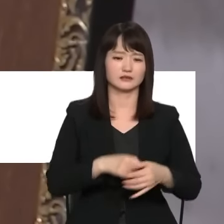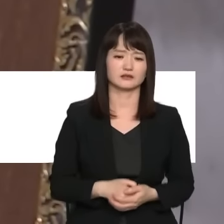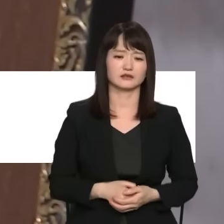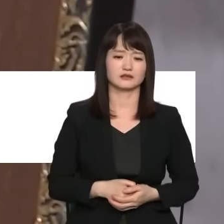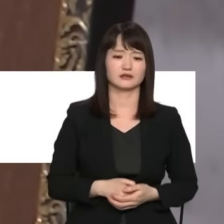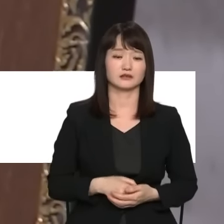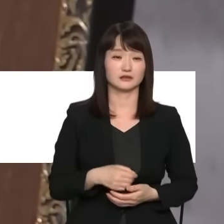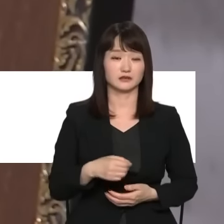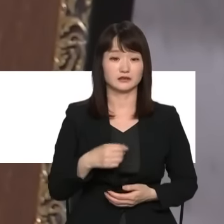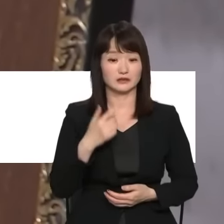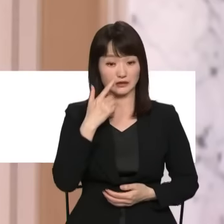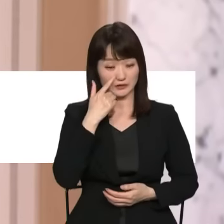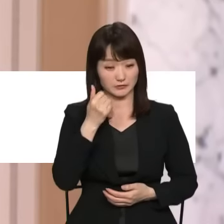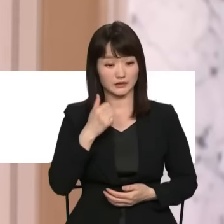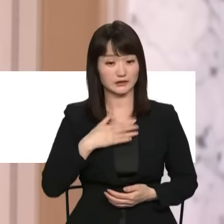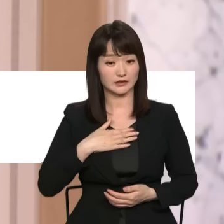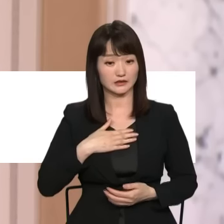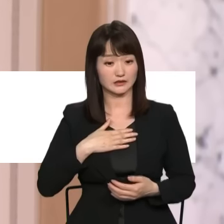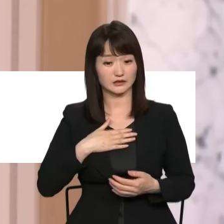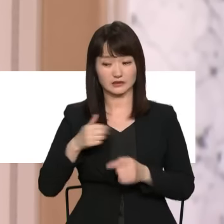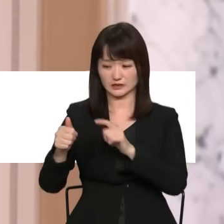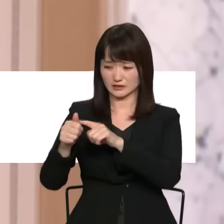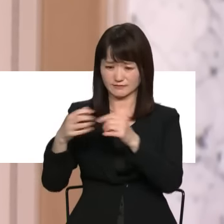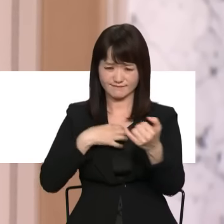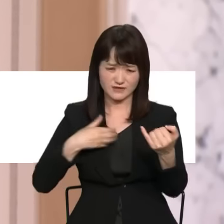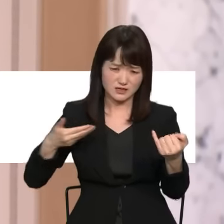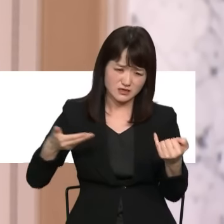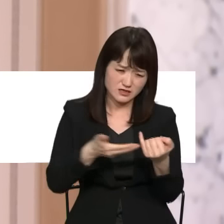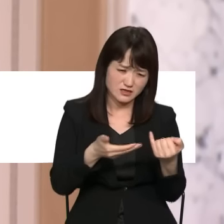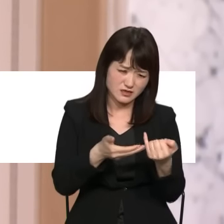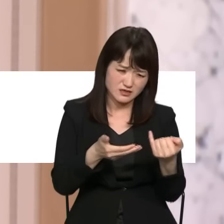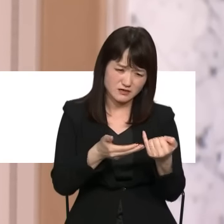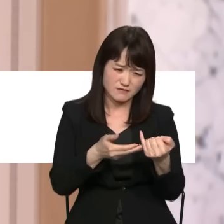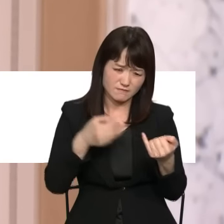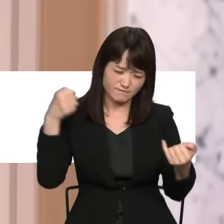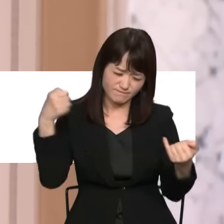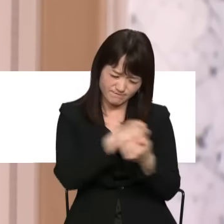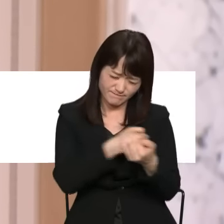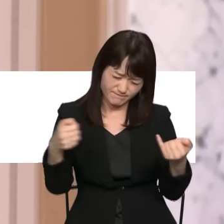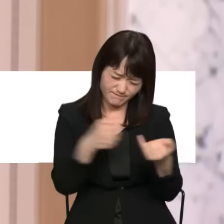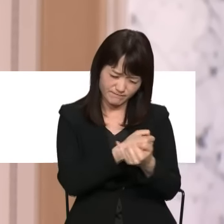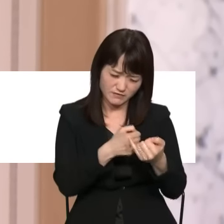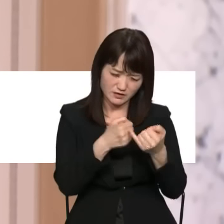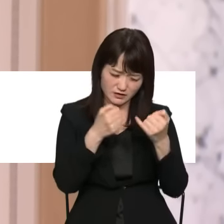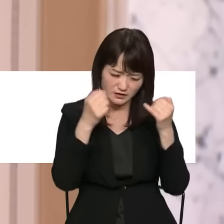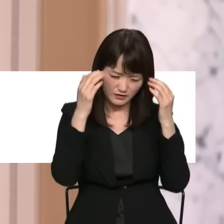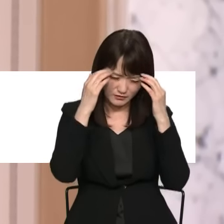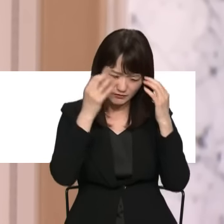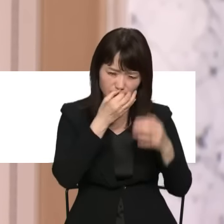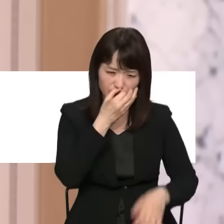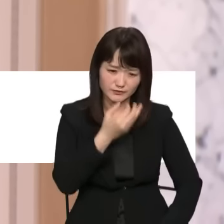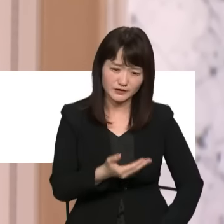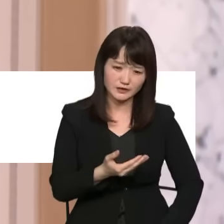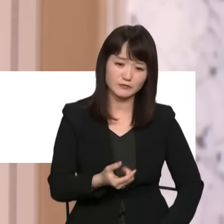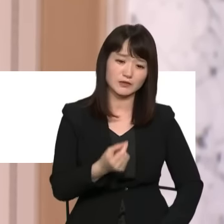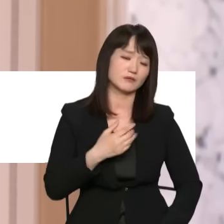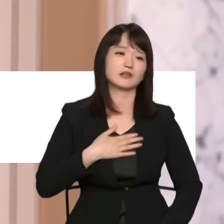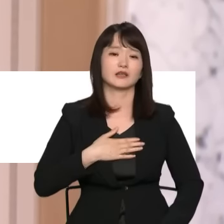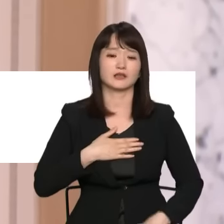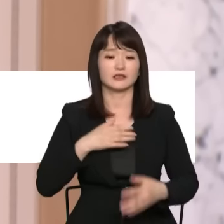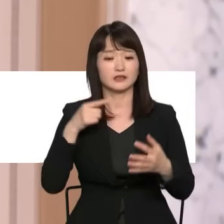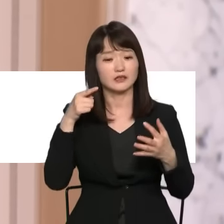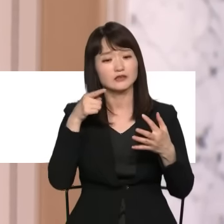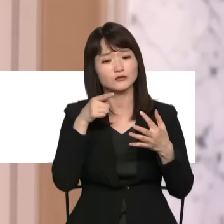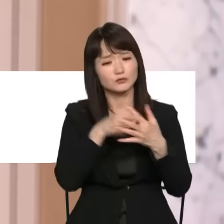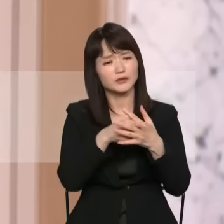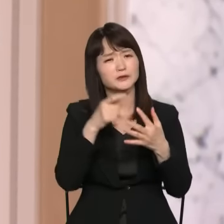내가 그놈의 괴롭힘에 힘들고 괴로울 때 빨리 알아차리지를